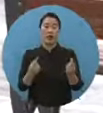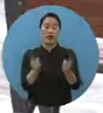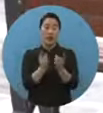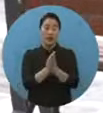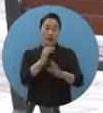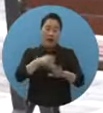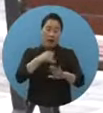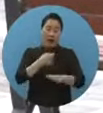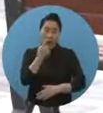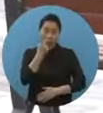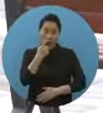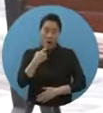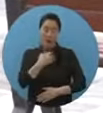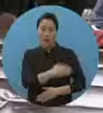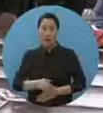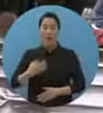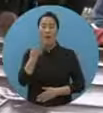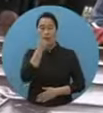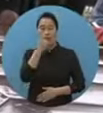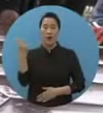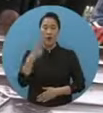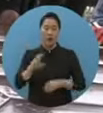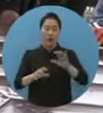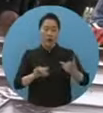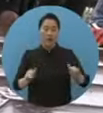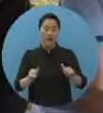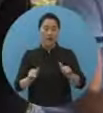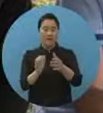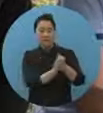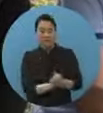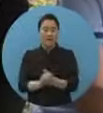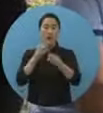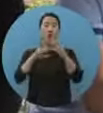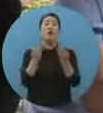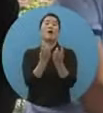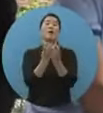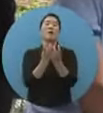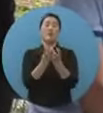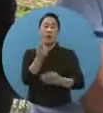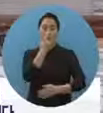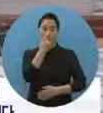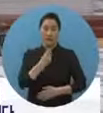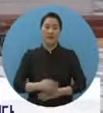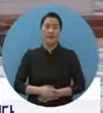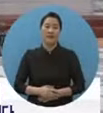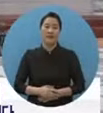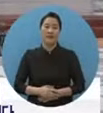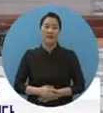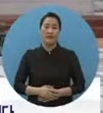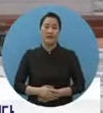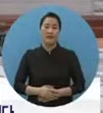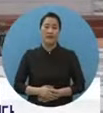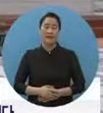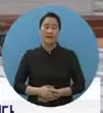도우면서 현장을 몸으로 익히고 마을주민과 원만하게 어울리는 소통방 법도 배웁니다 신청자의